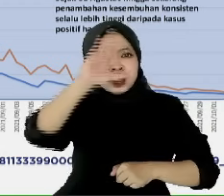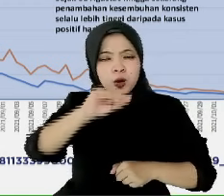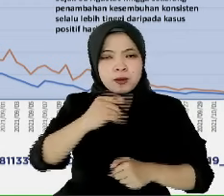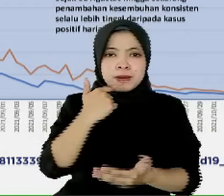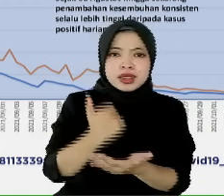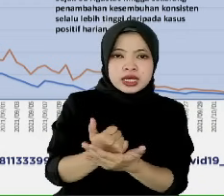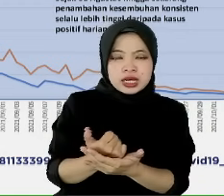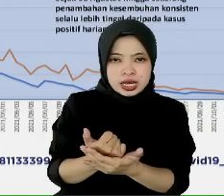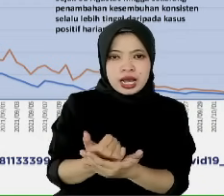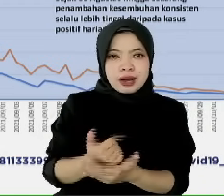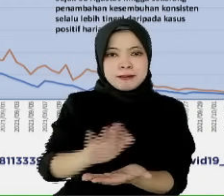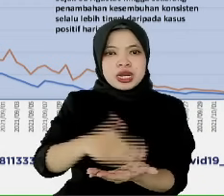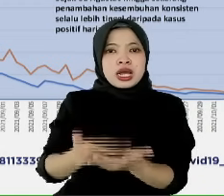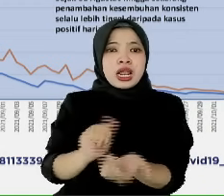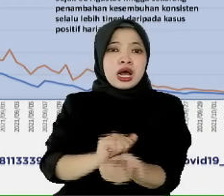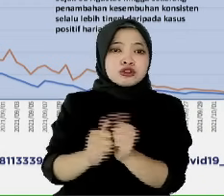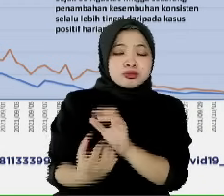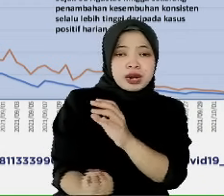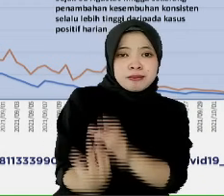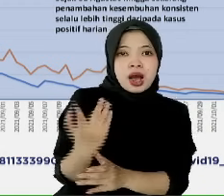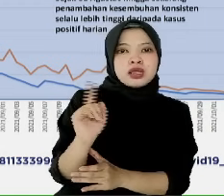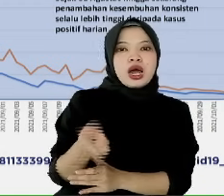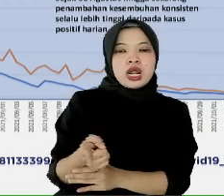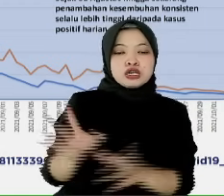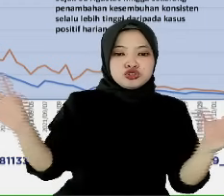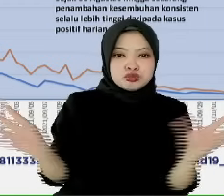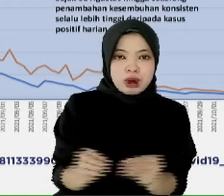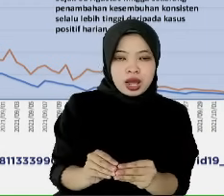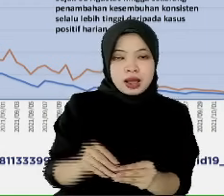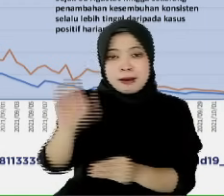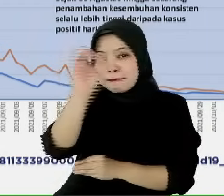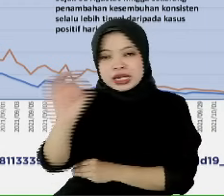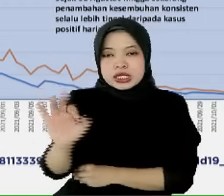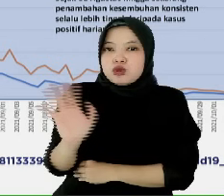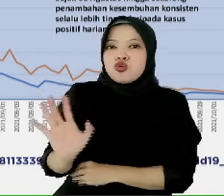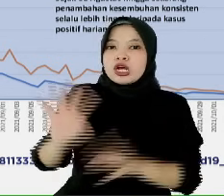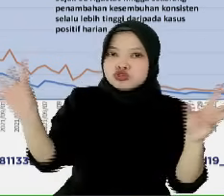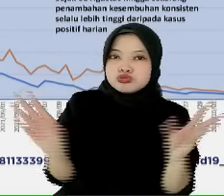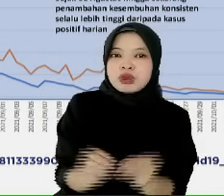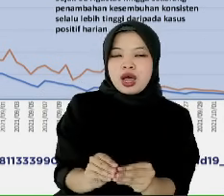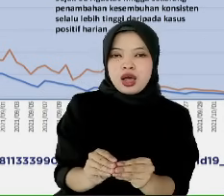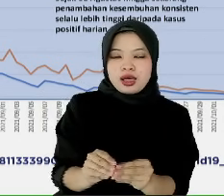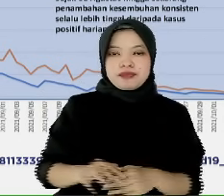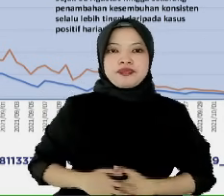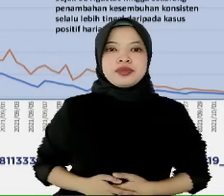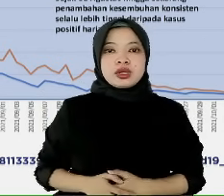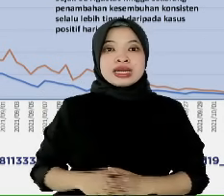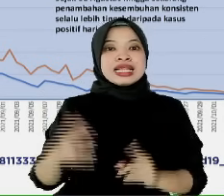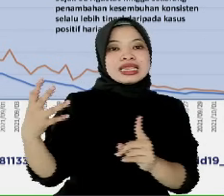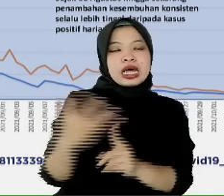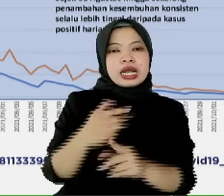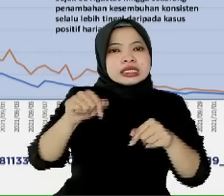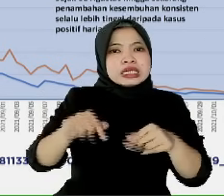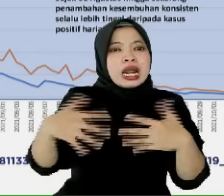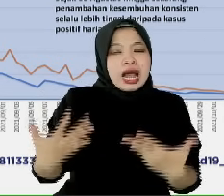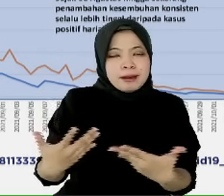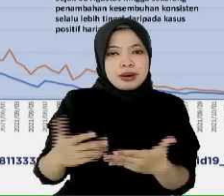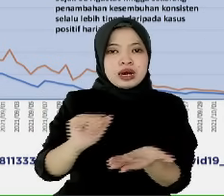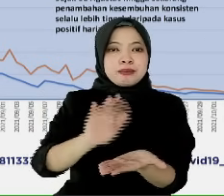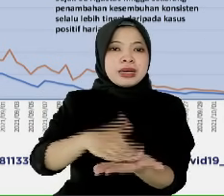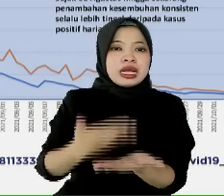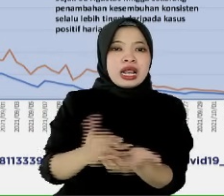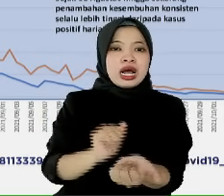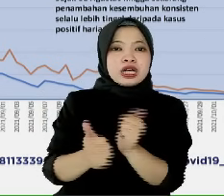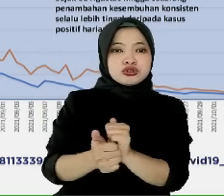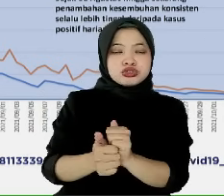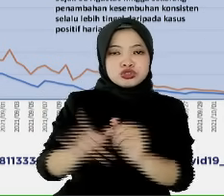melihat perkembangan kematian melalui jumlahnya, bukan persentasenya. Karena target kita saat ini adalah menekan kematian